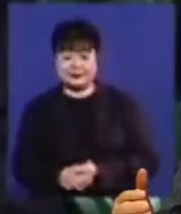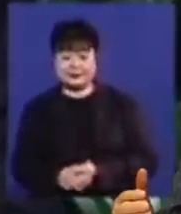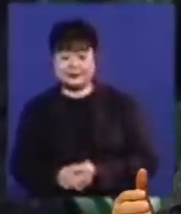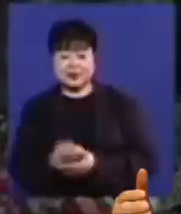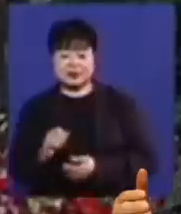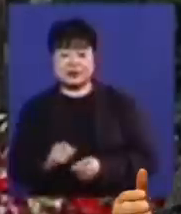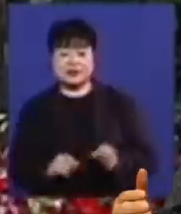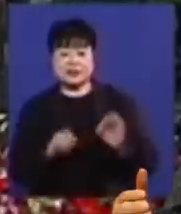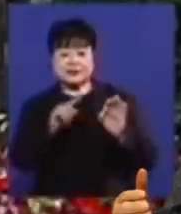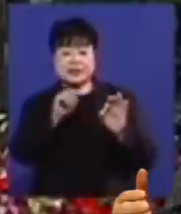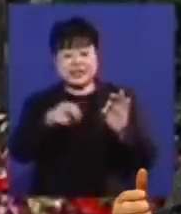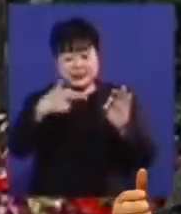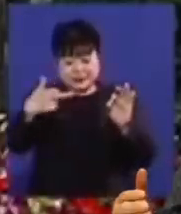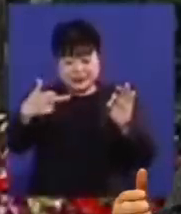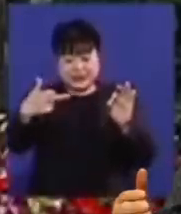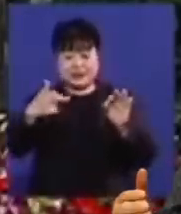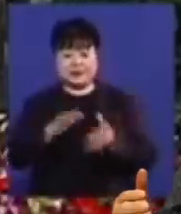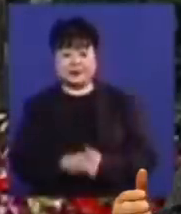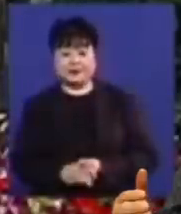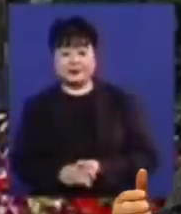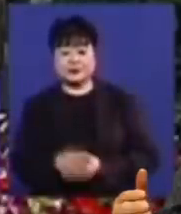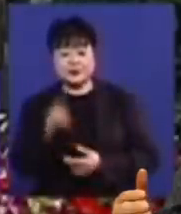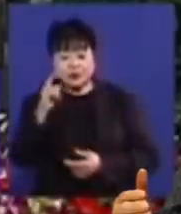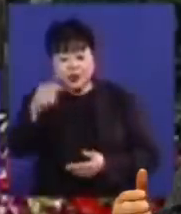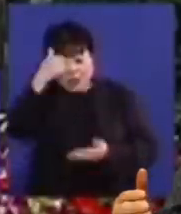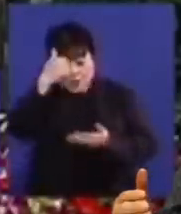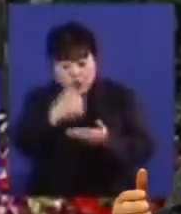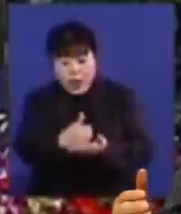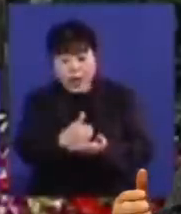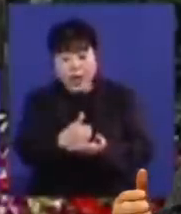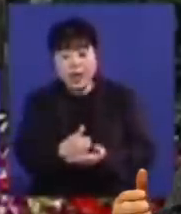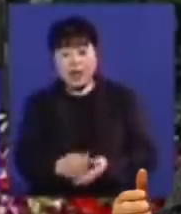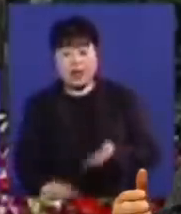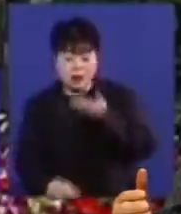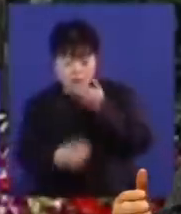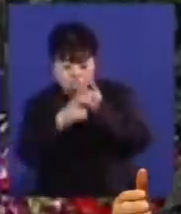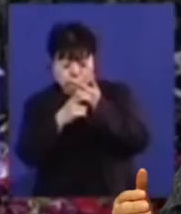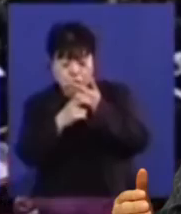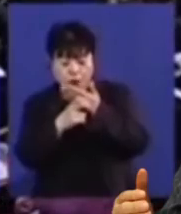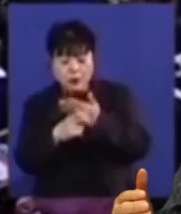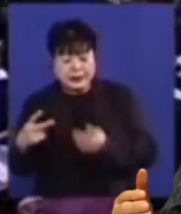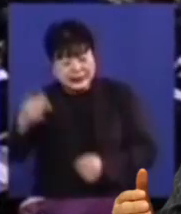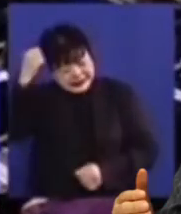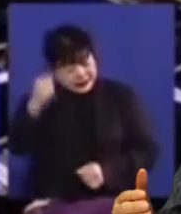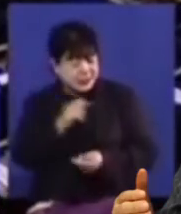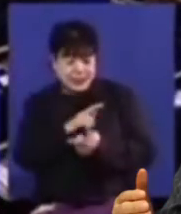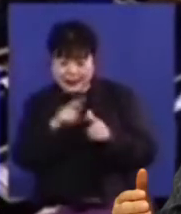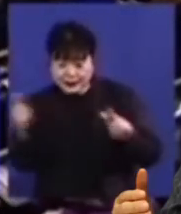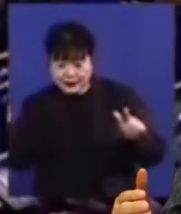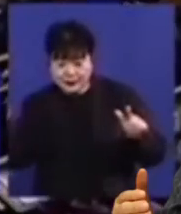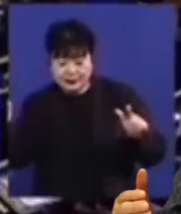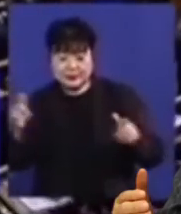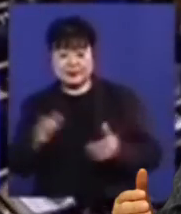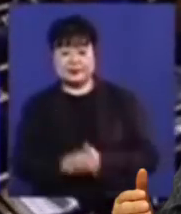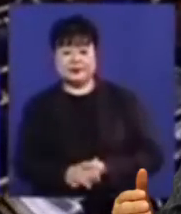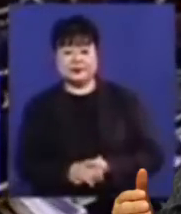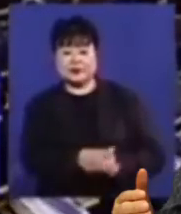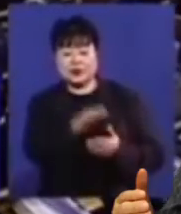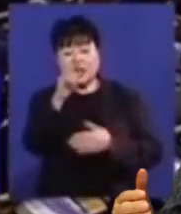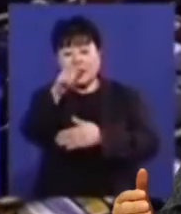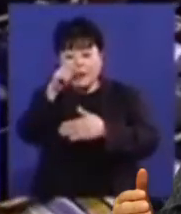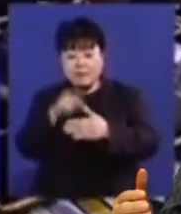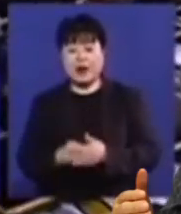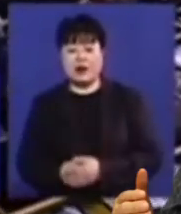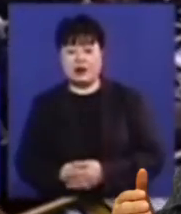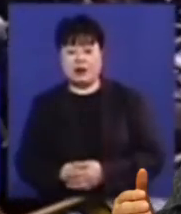히브리서 10장 17절과 22절에 또 그들의 죄와 그들의 불법을 내가 다시 기억지 아니하리라. 우리가 마음의